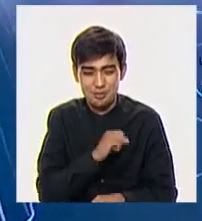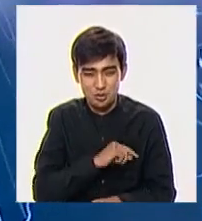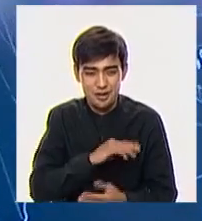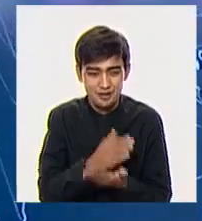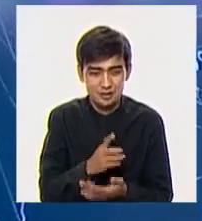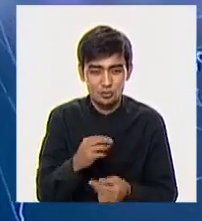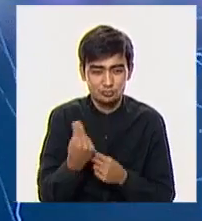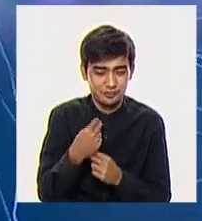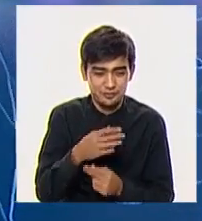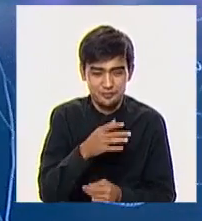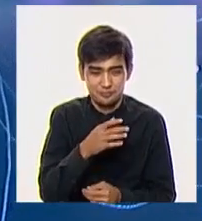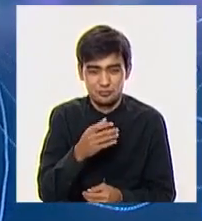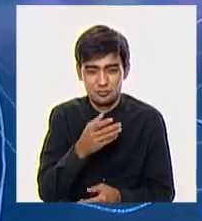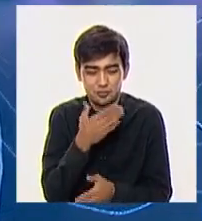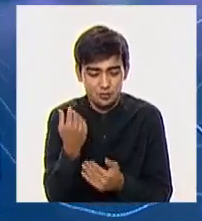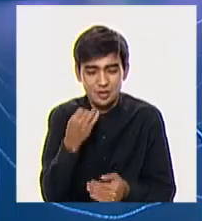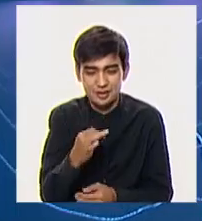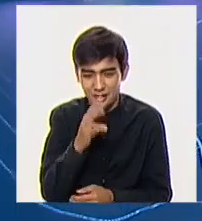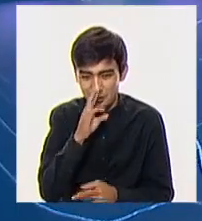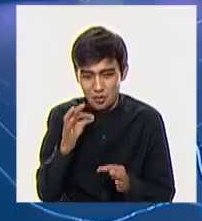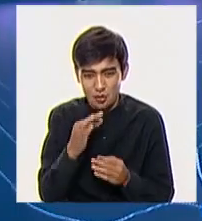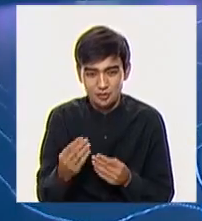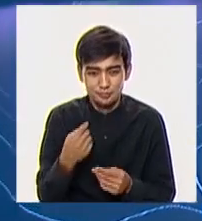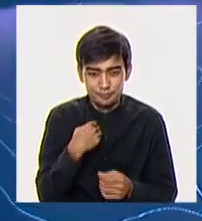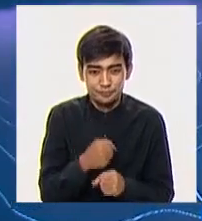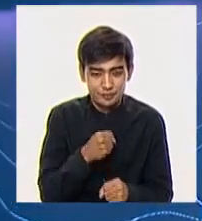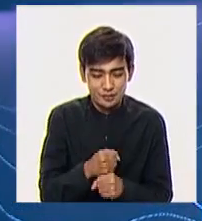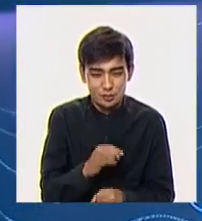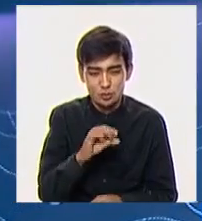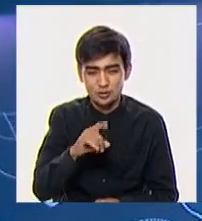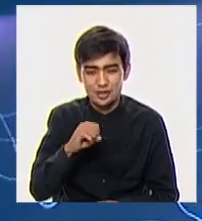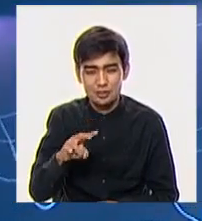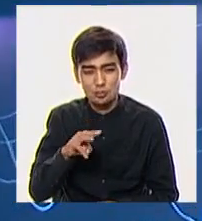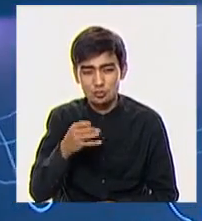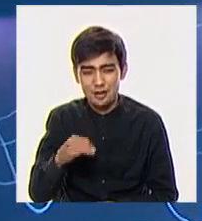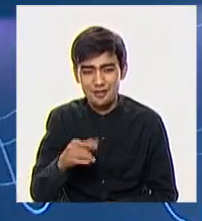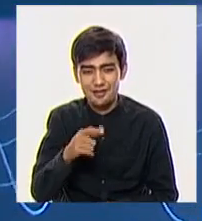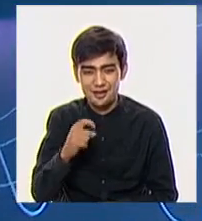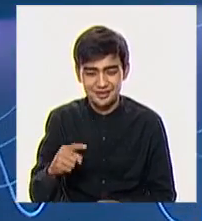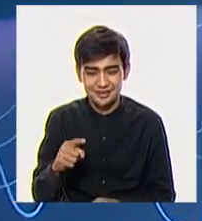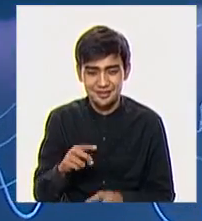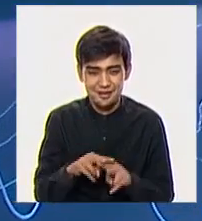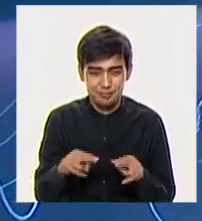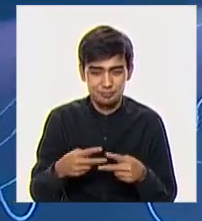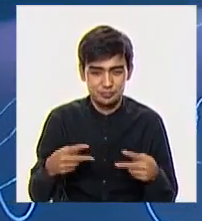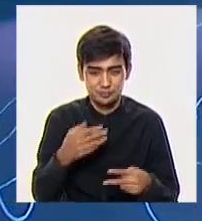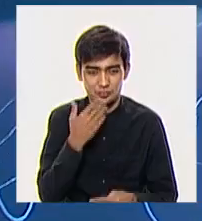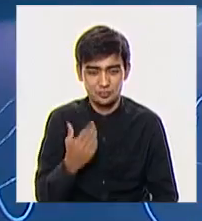деп отыр. Айтуларынша айлық табыстары өздері қызмет көрсететін өзен мұнай газ жұмысшыларының жалақысымен